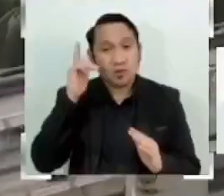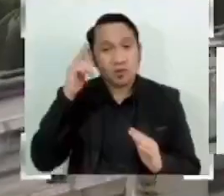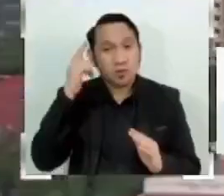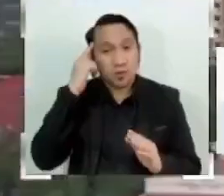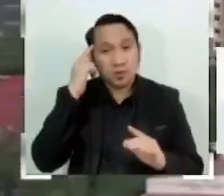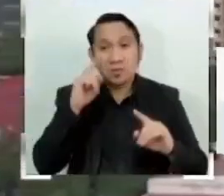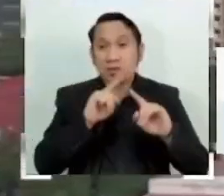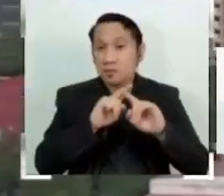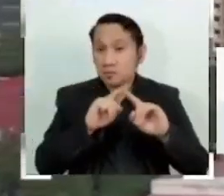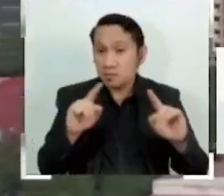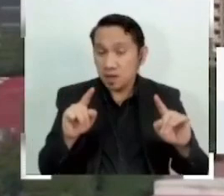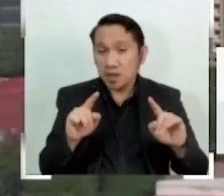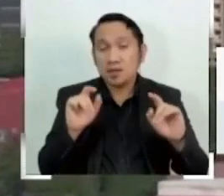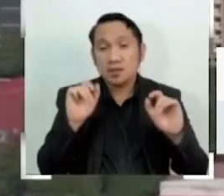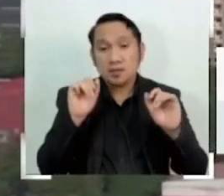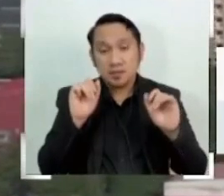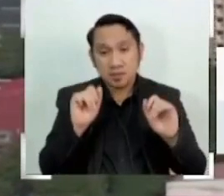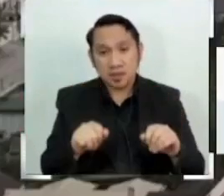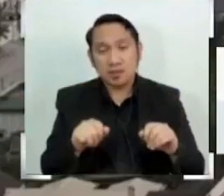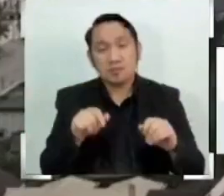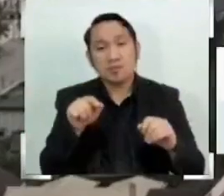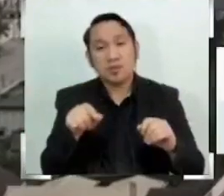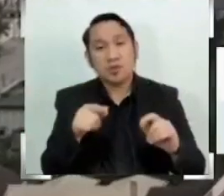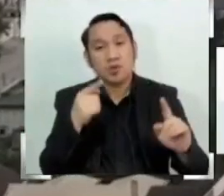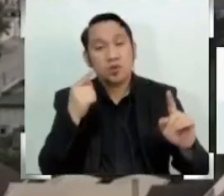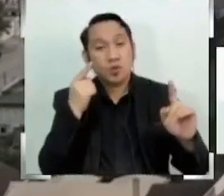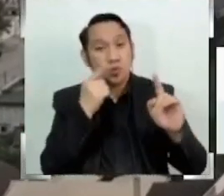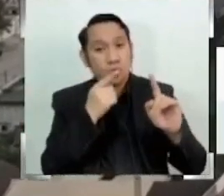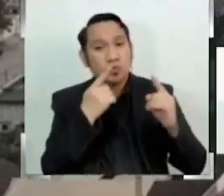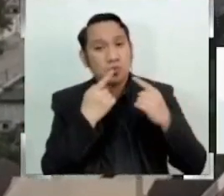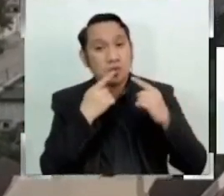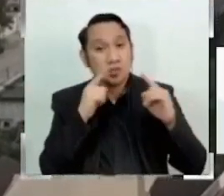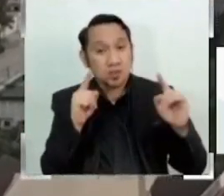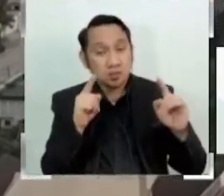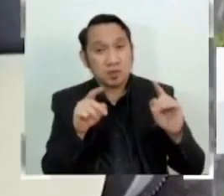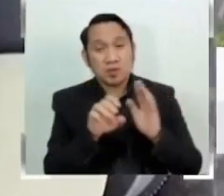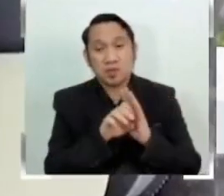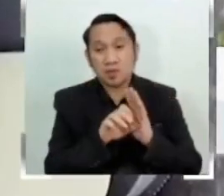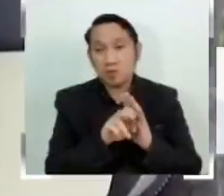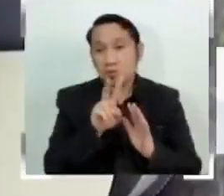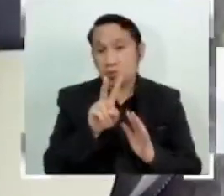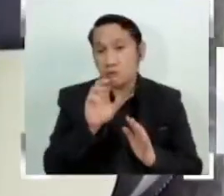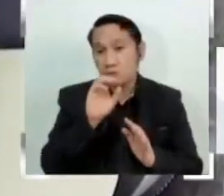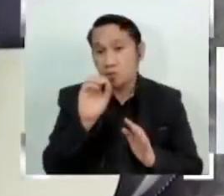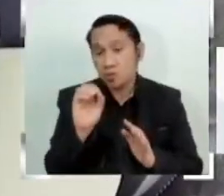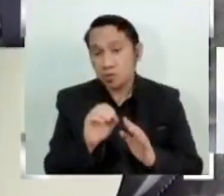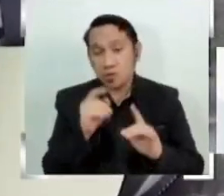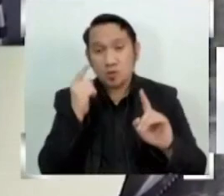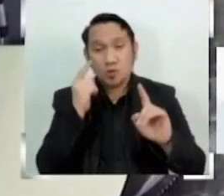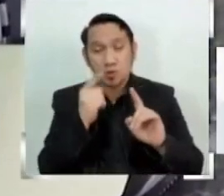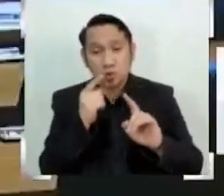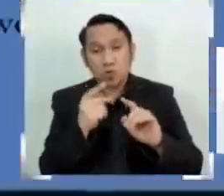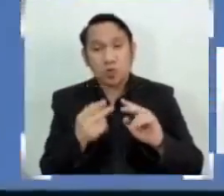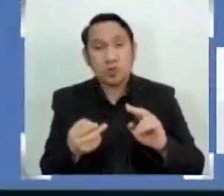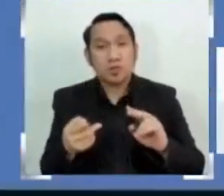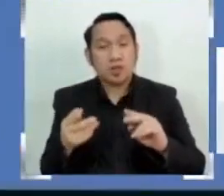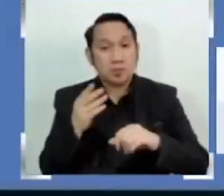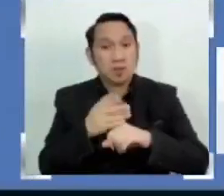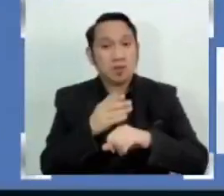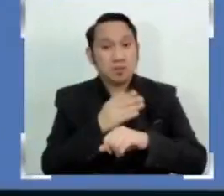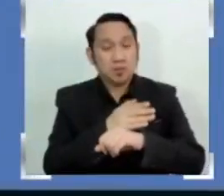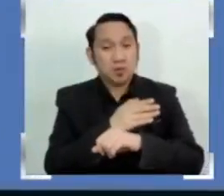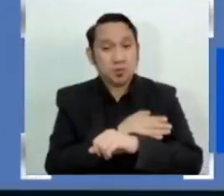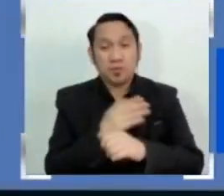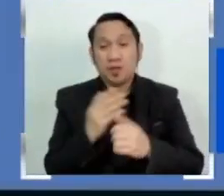makakamit naman ng bansa ang economic targets nito tulad ng 2-4% na target inflation sa katapusan ng taon. There is a risk